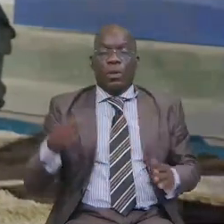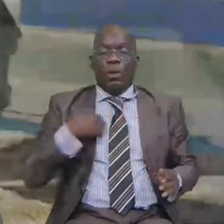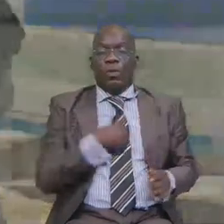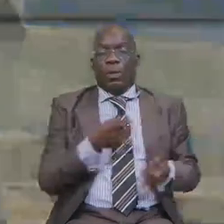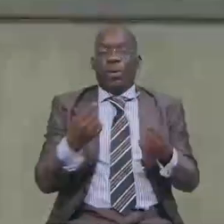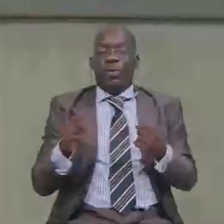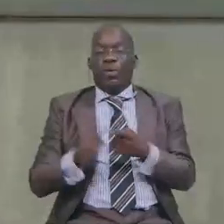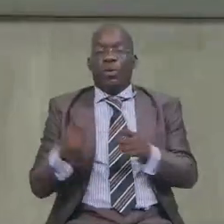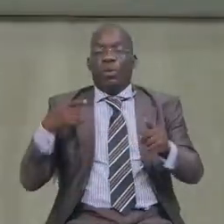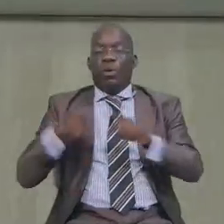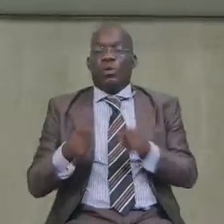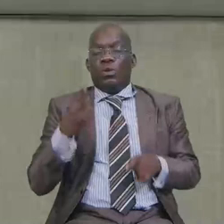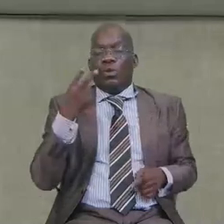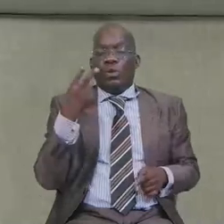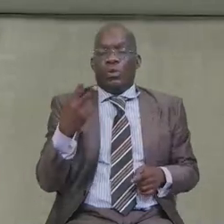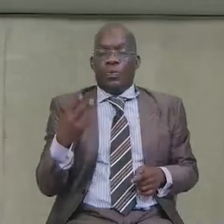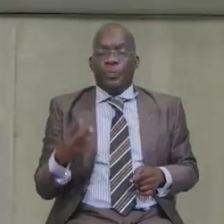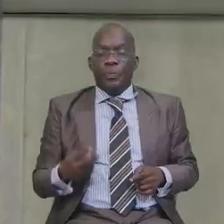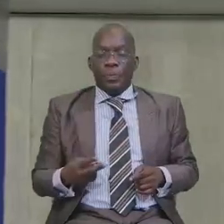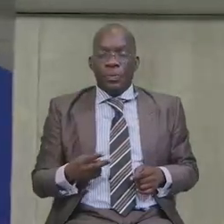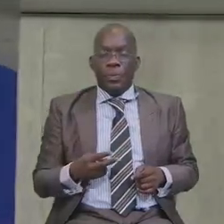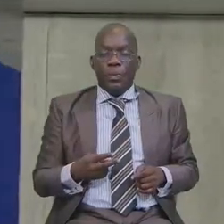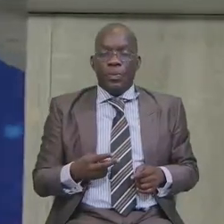Deuxième point maintenant.